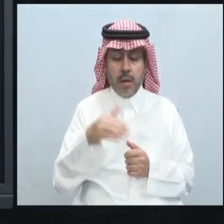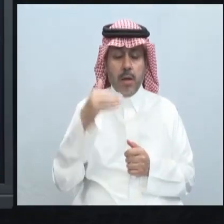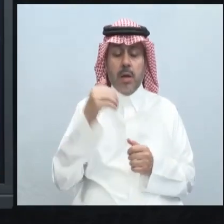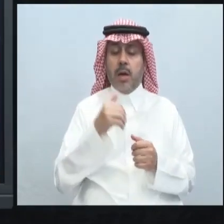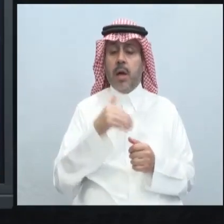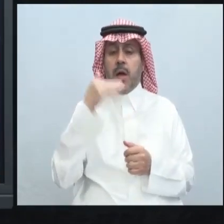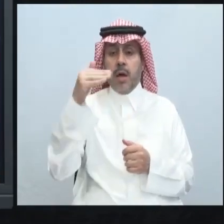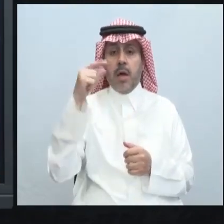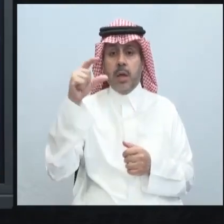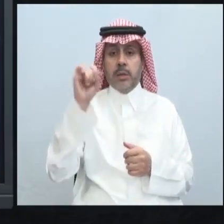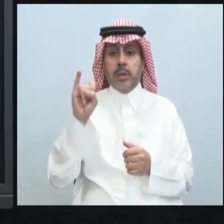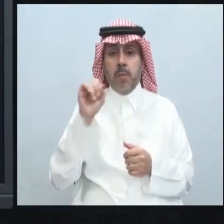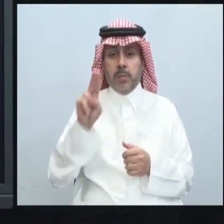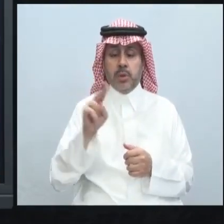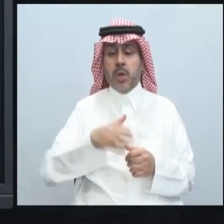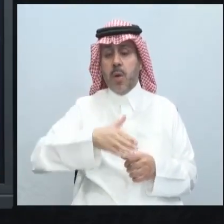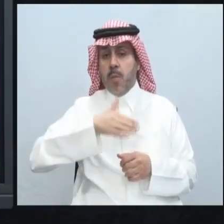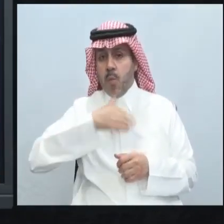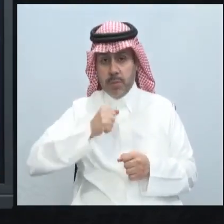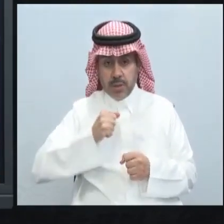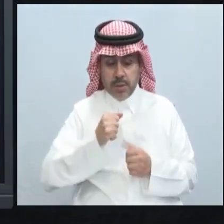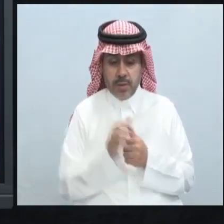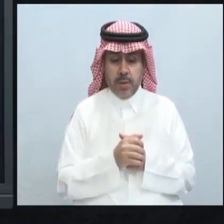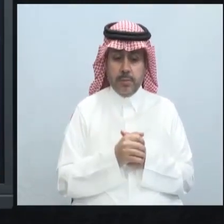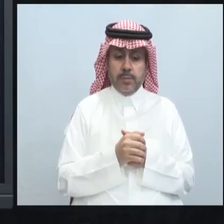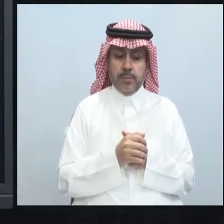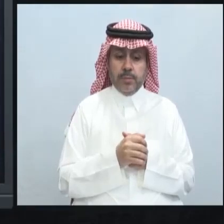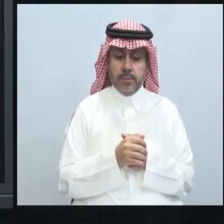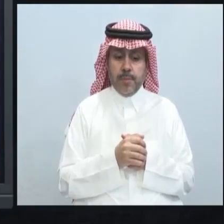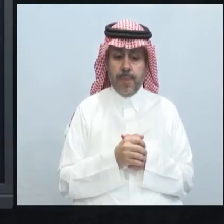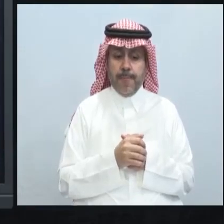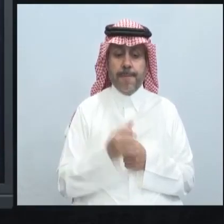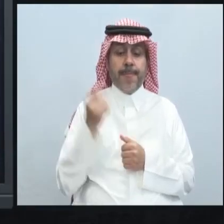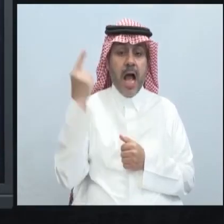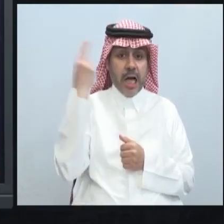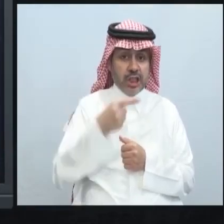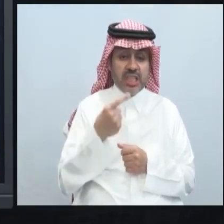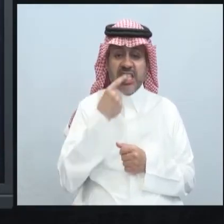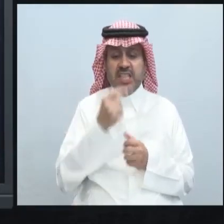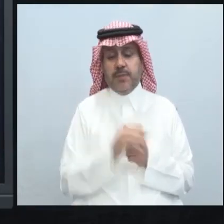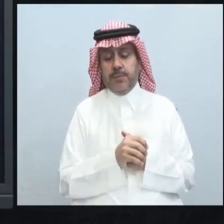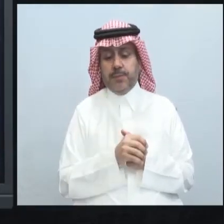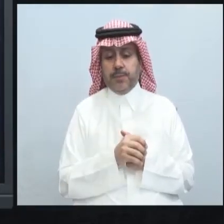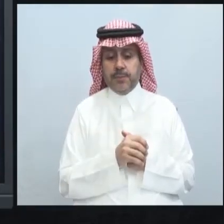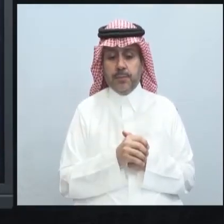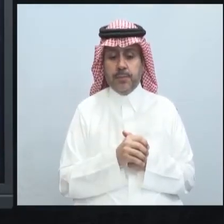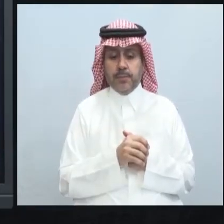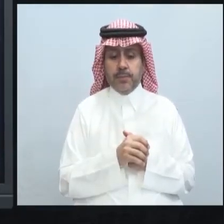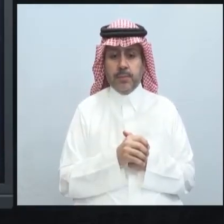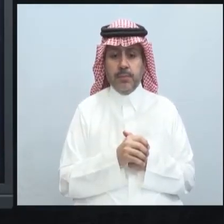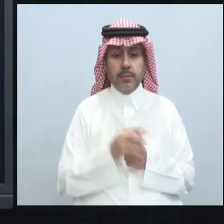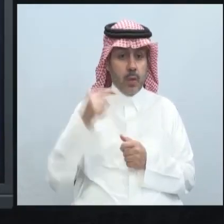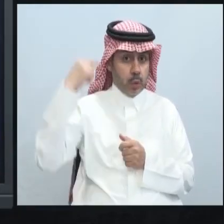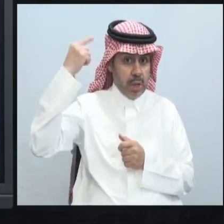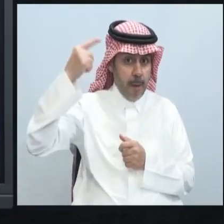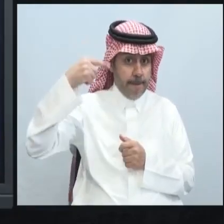ماذا خدمت رسول الله صلى الله عليه وسلم عشر سنين وتاملوا